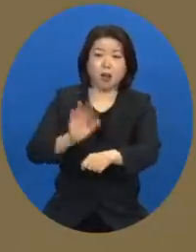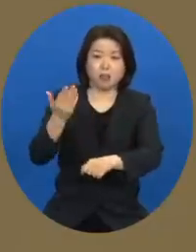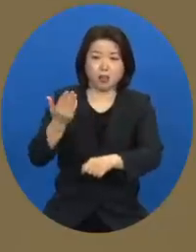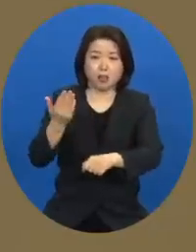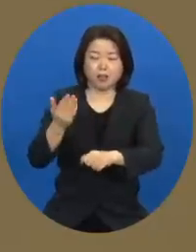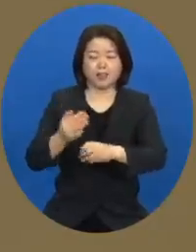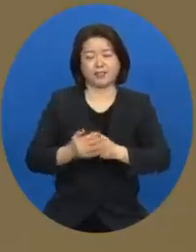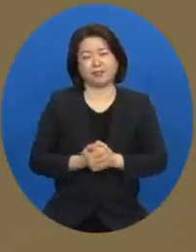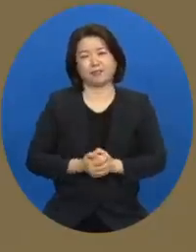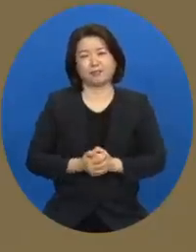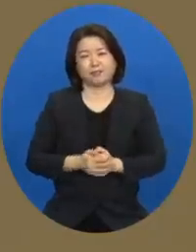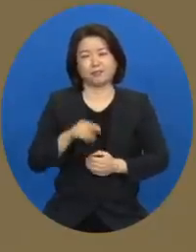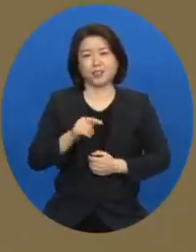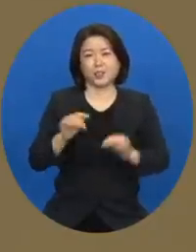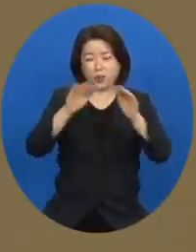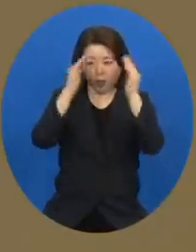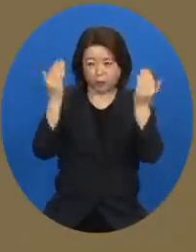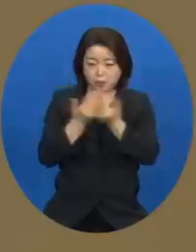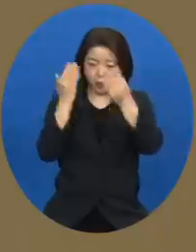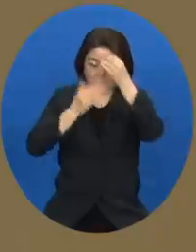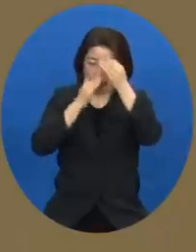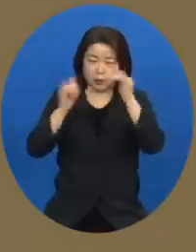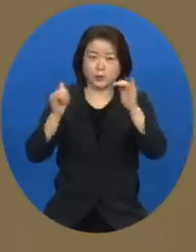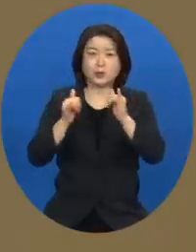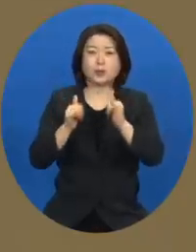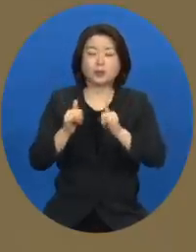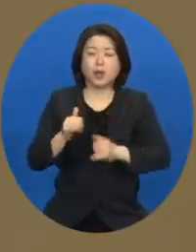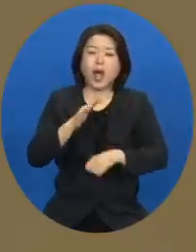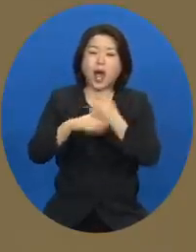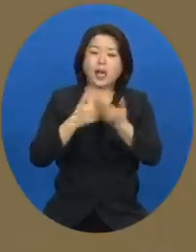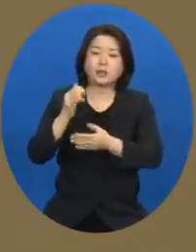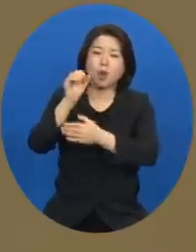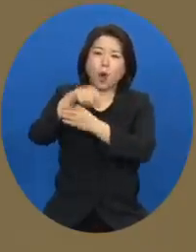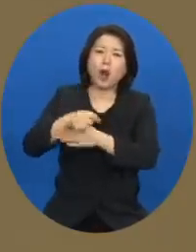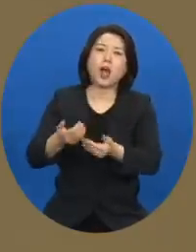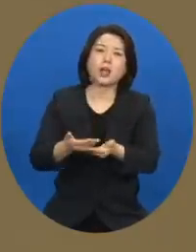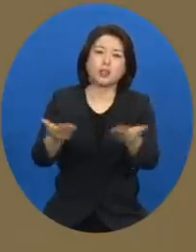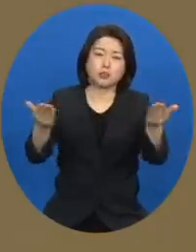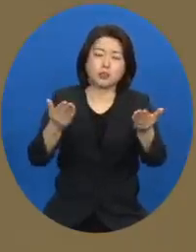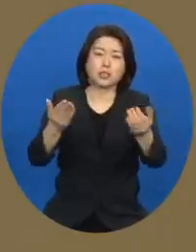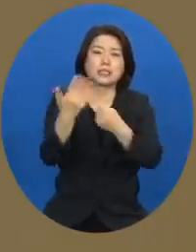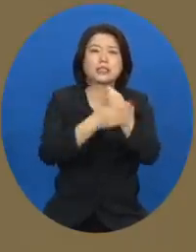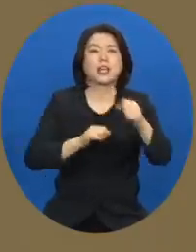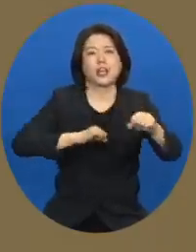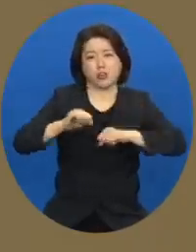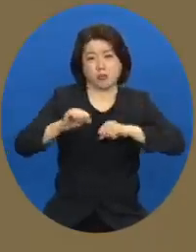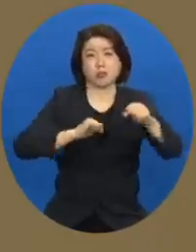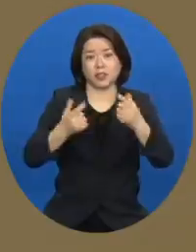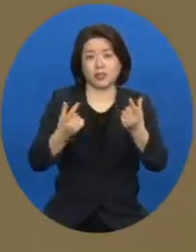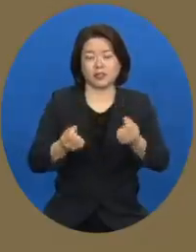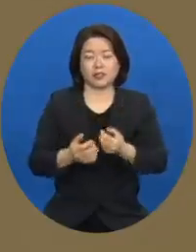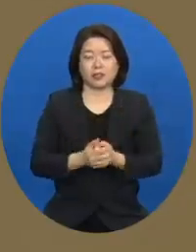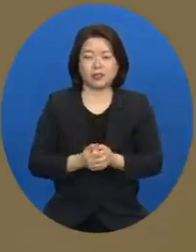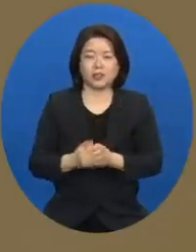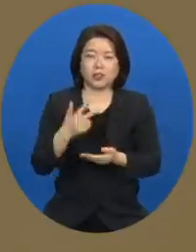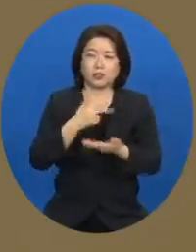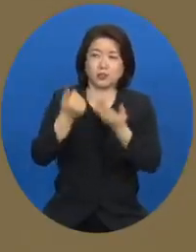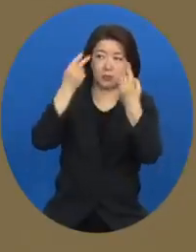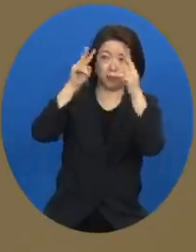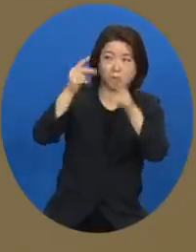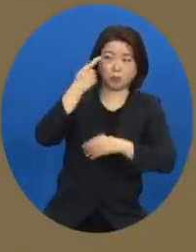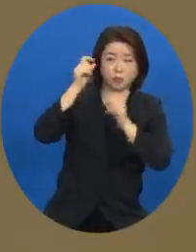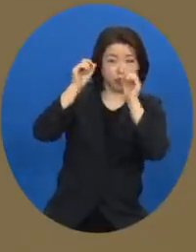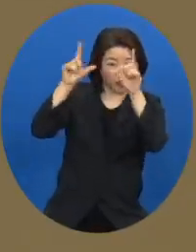이건 모든 성도들에게 하나님이 허락하신 은혜의 역사입니다. 주님을 바라보는 눈이 뜨이게